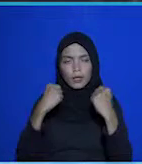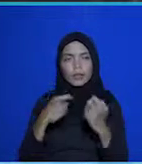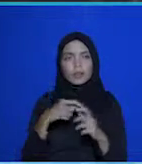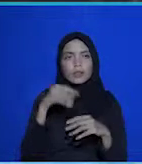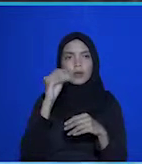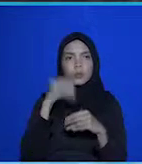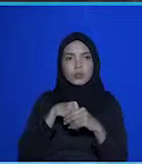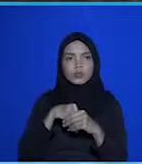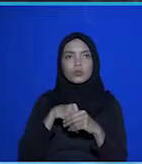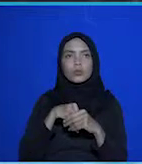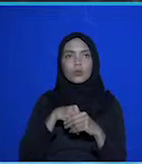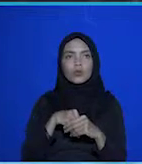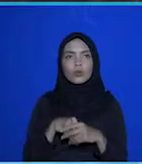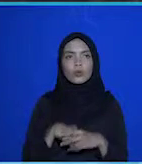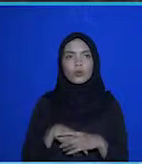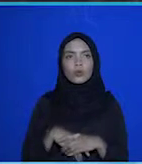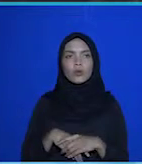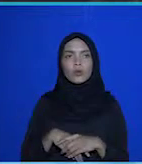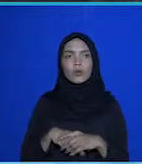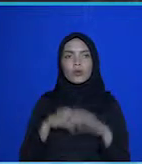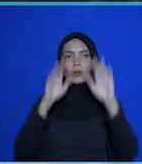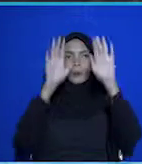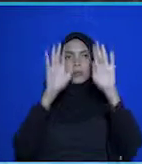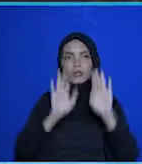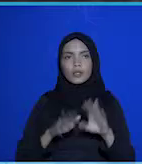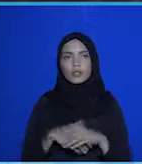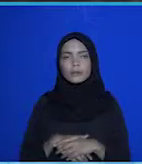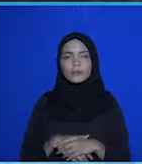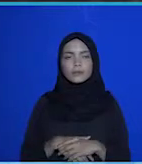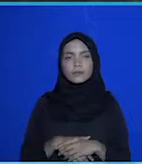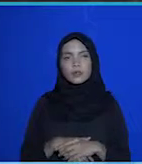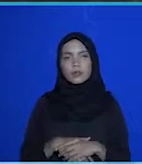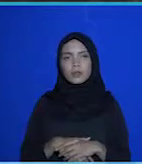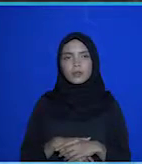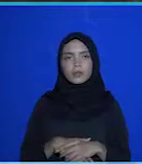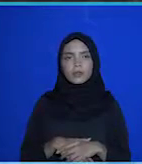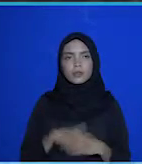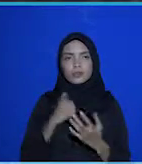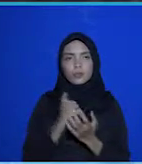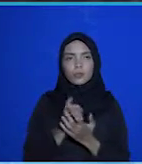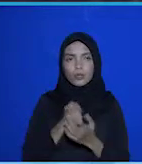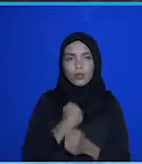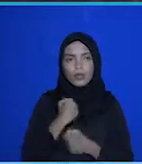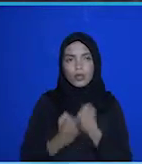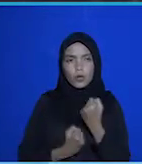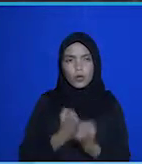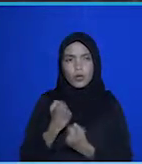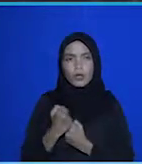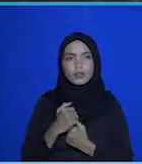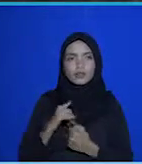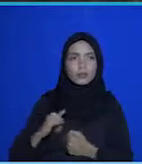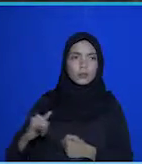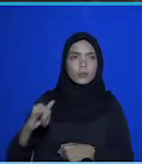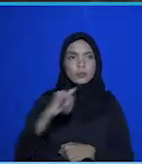dari media, ya, sehingga apa yang dilakukan, yang kita lakukan bersama di Nusa Tenggara Barat